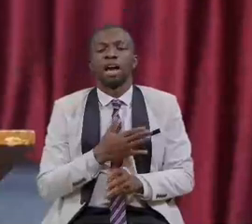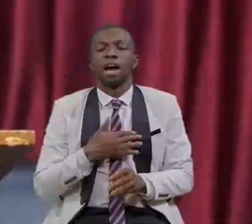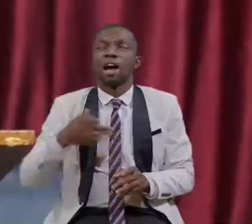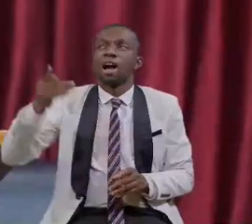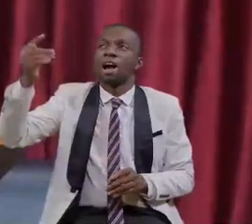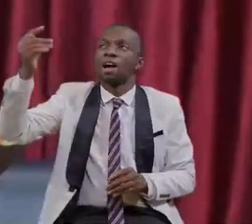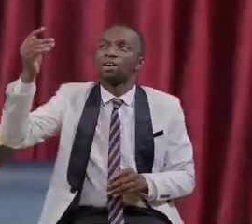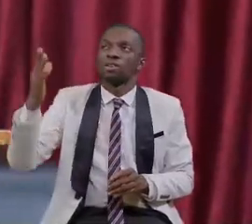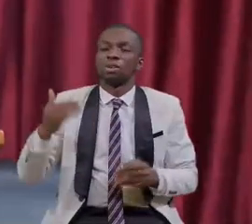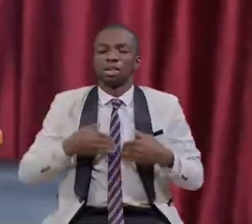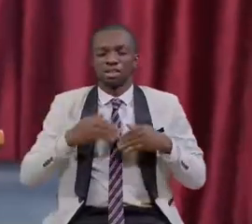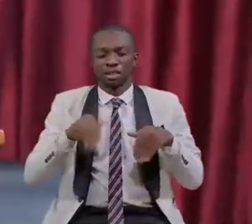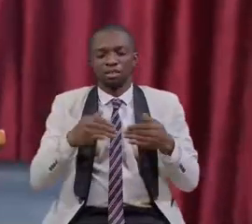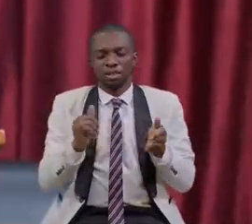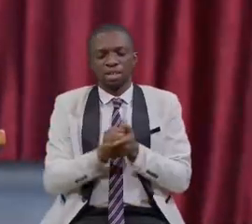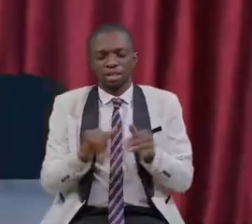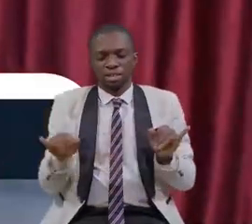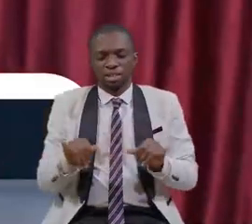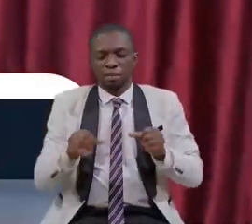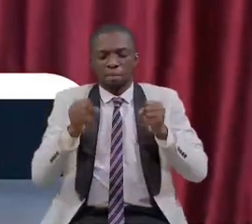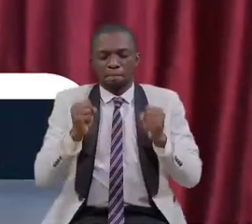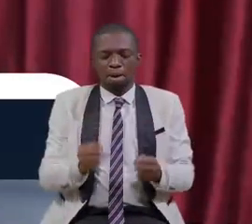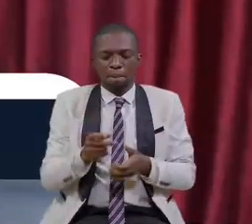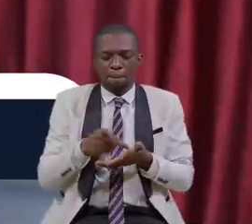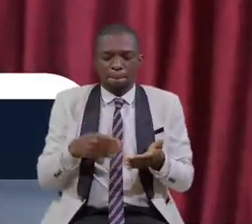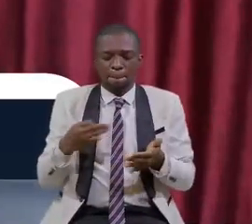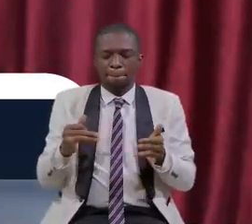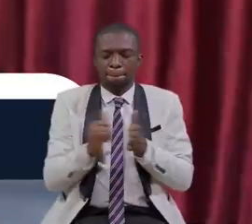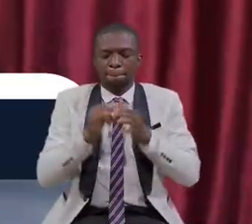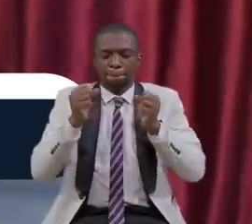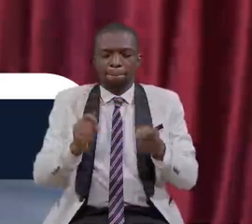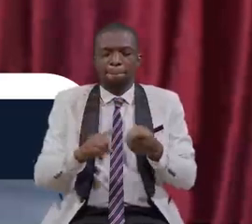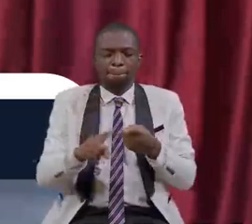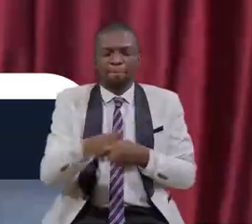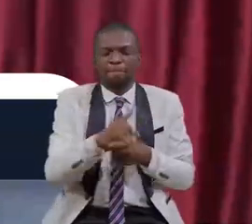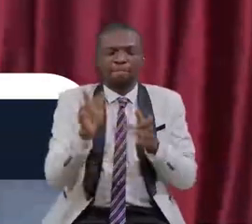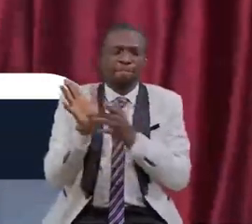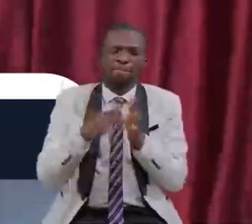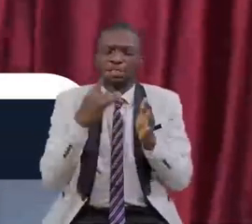Il les a donné une partie de cette puissance que Joseph donnait le pouvoir